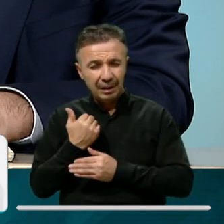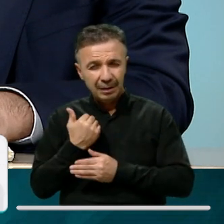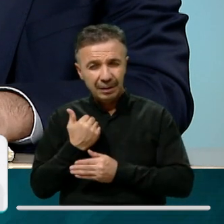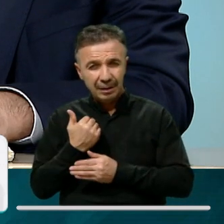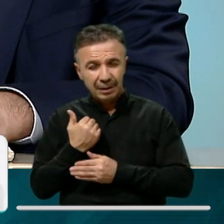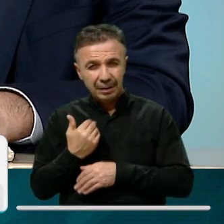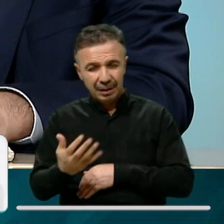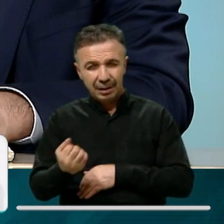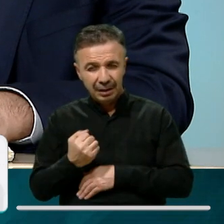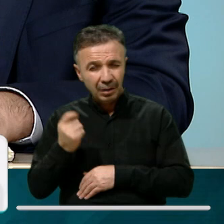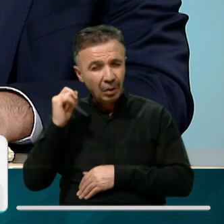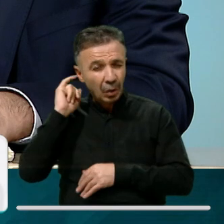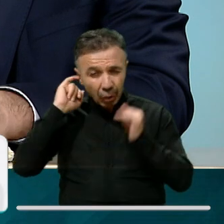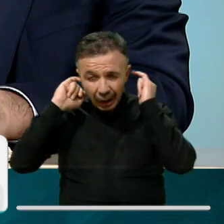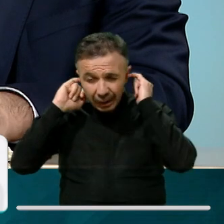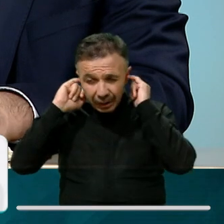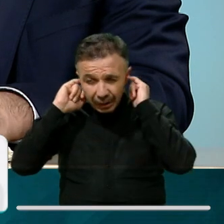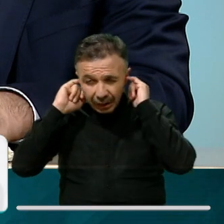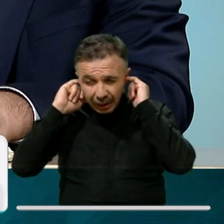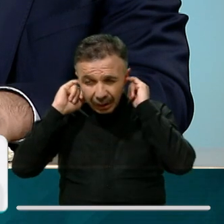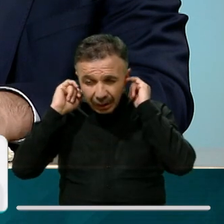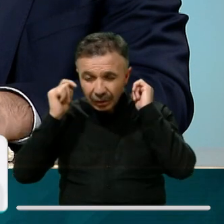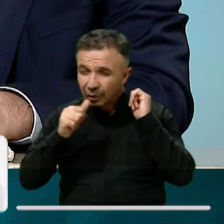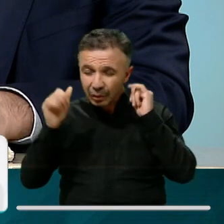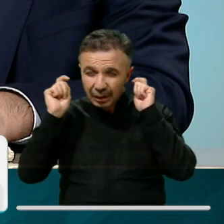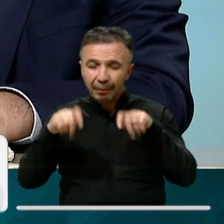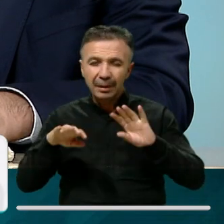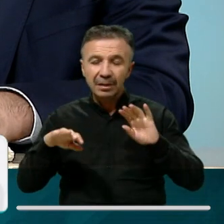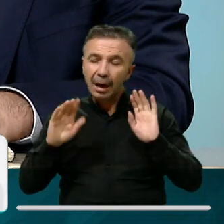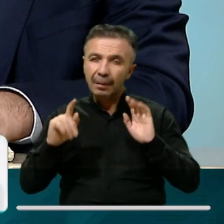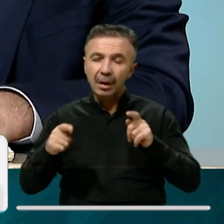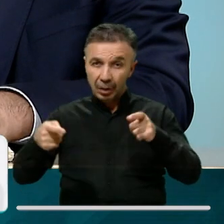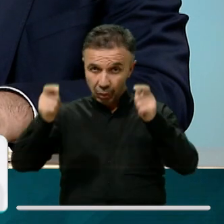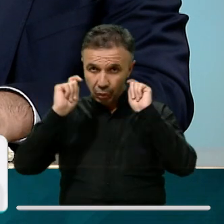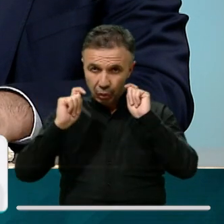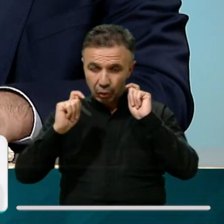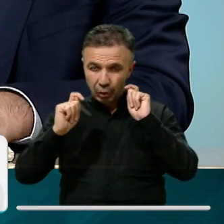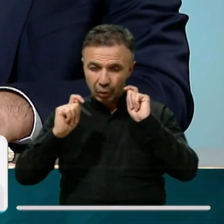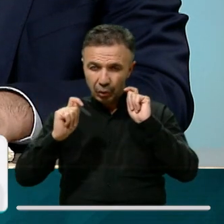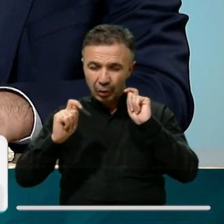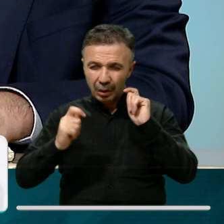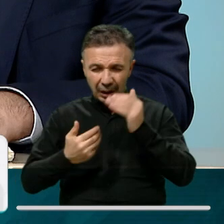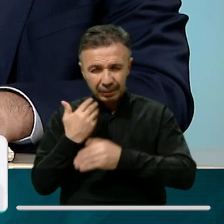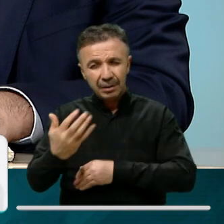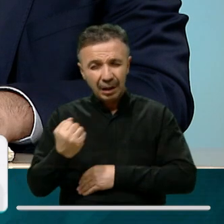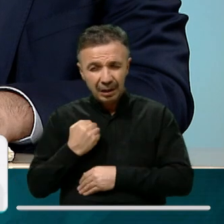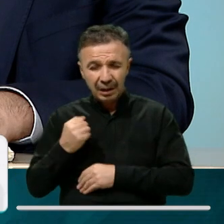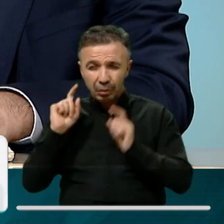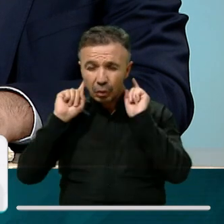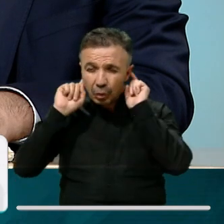içini meshetmeyebilir. Ama gusül abdesti alacağı zaman muhakkak surette bu cihazları çıkararak